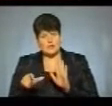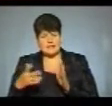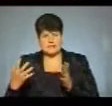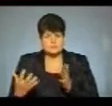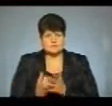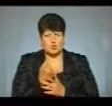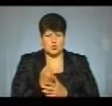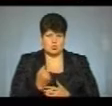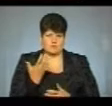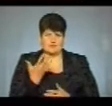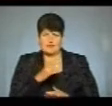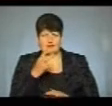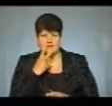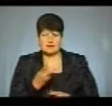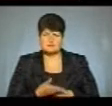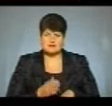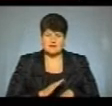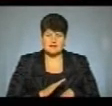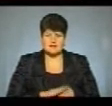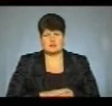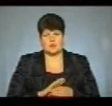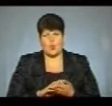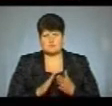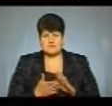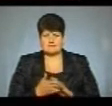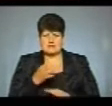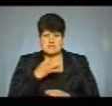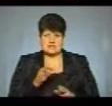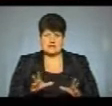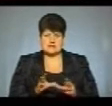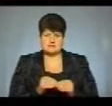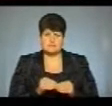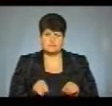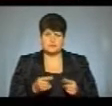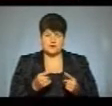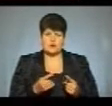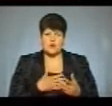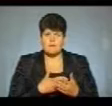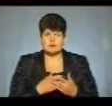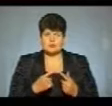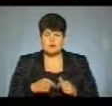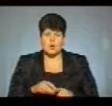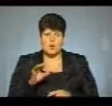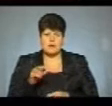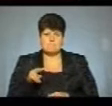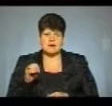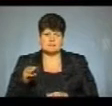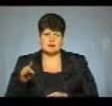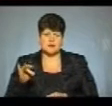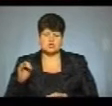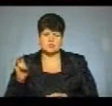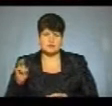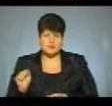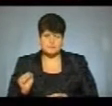успіху, незважаючи на складні життєві обставини, повідомила співзасновниця громадської організації «Персоналіті» Ольга Петришина. За її